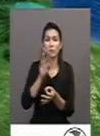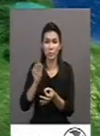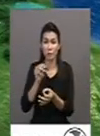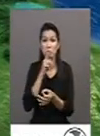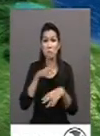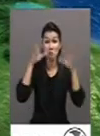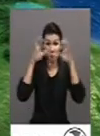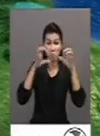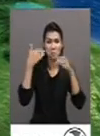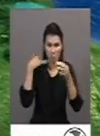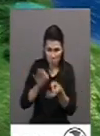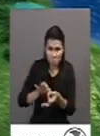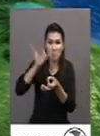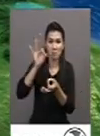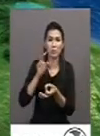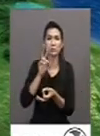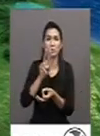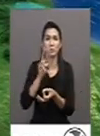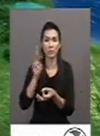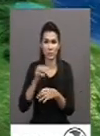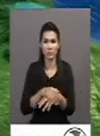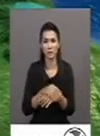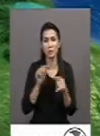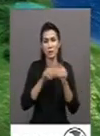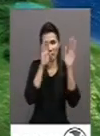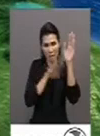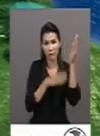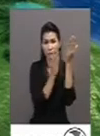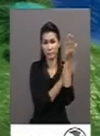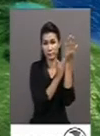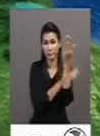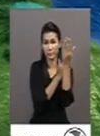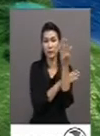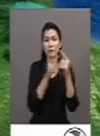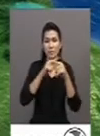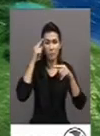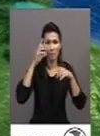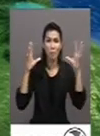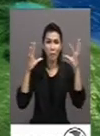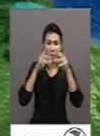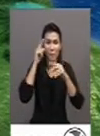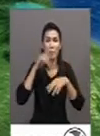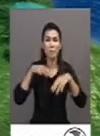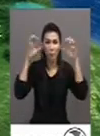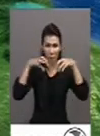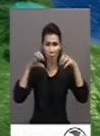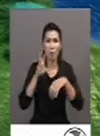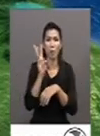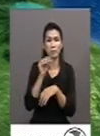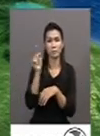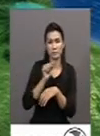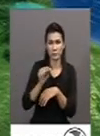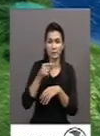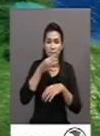เกิดฝนฟ้าคะนองคลื่นสูงมากกว่า2เมตรปิดท้ายกันที่ภาคใต้ฝั่งตะวันตกมีเมฆเป็นส่วนมากกับมีฝนฟ้าคะนองร้อยละ60ของพื้นที่ทะเล